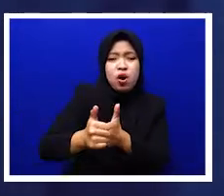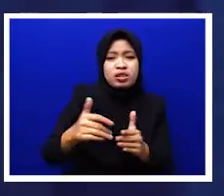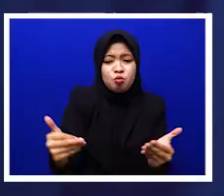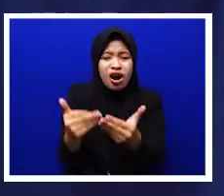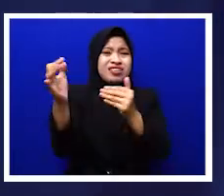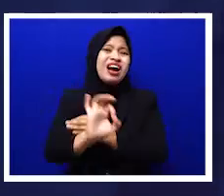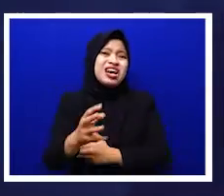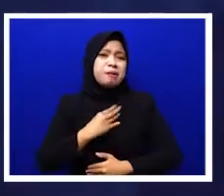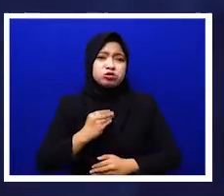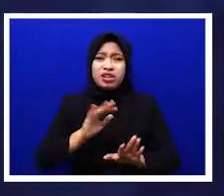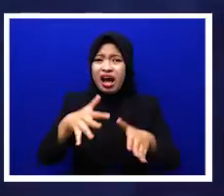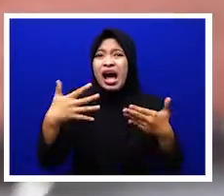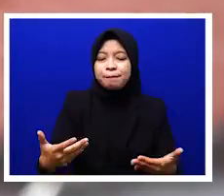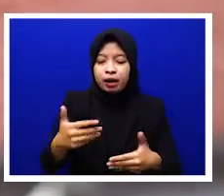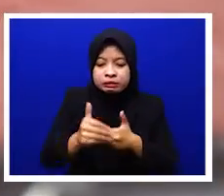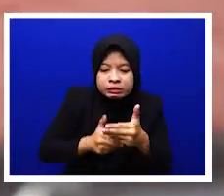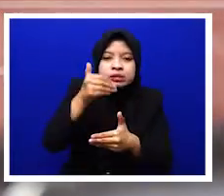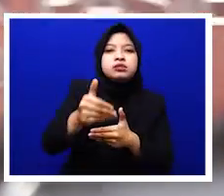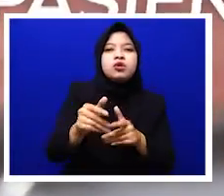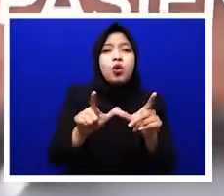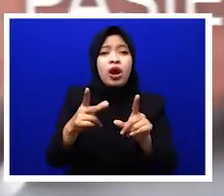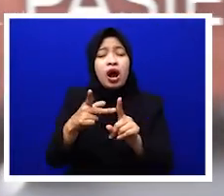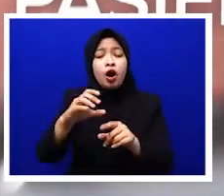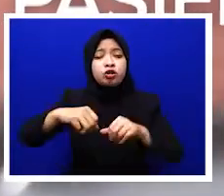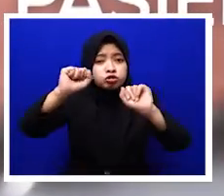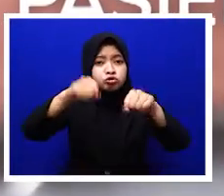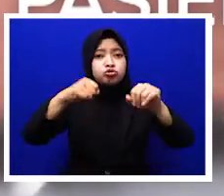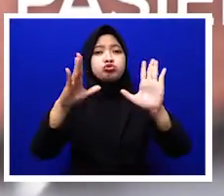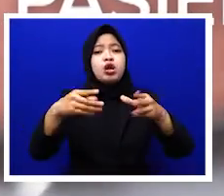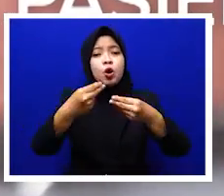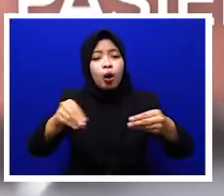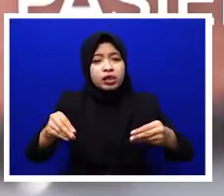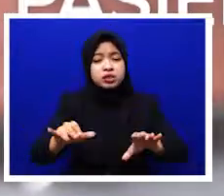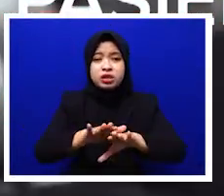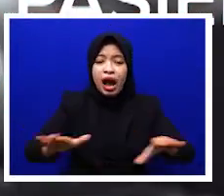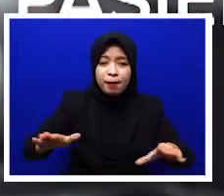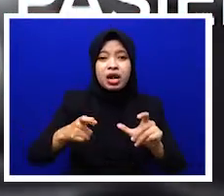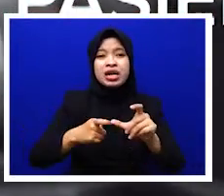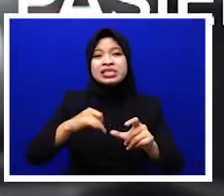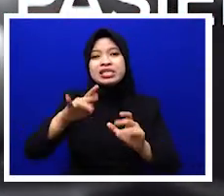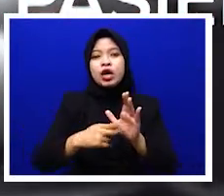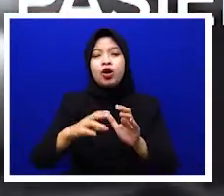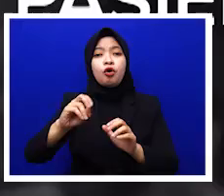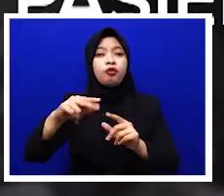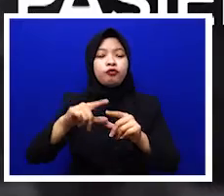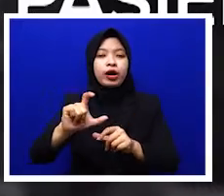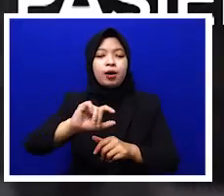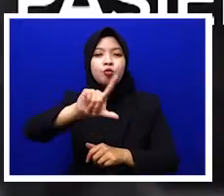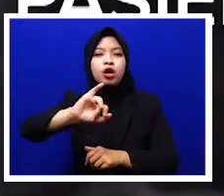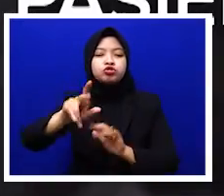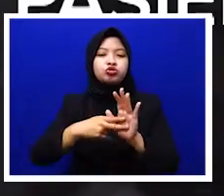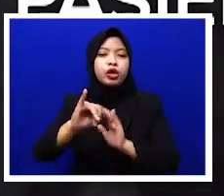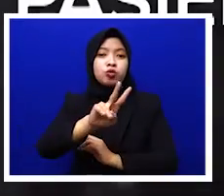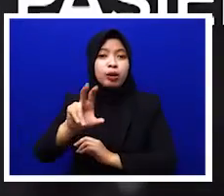dimaksudkan. Lebih lanjut, WHO telah menyetujui kualitas, keamanan, dan kemanjuran Sinovac pada Juni 2021 dan